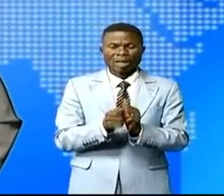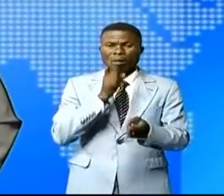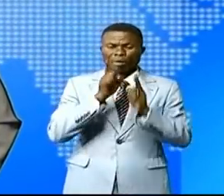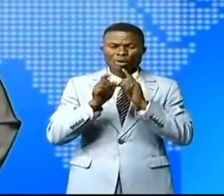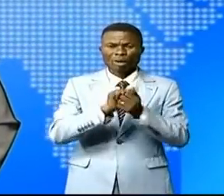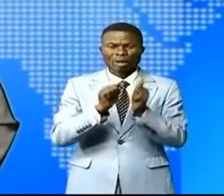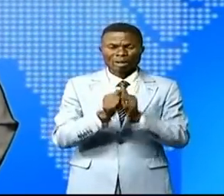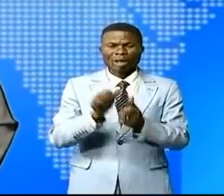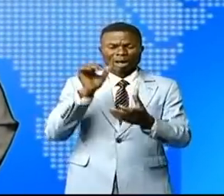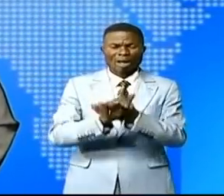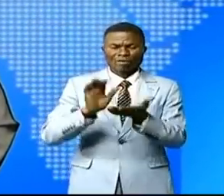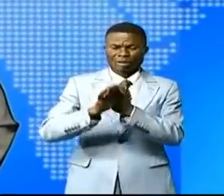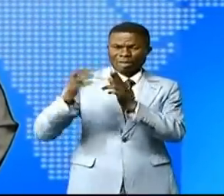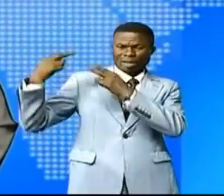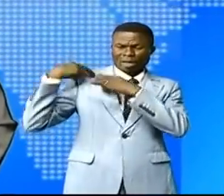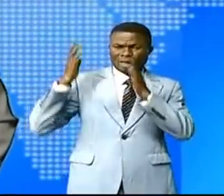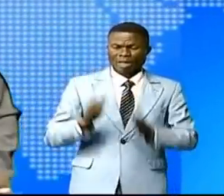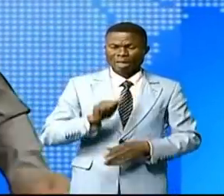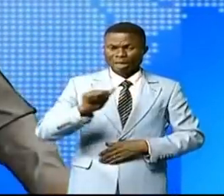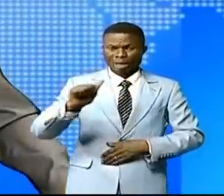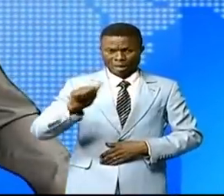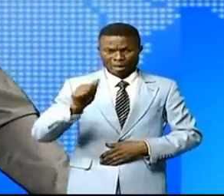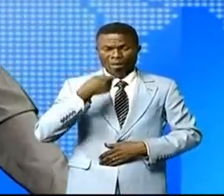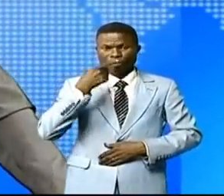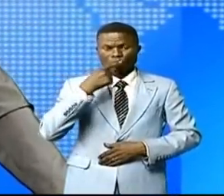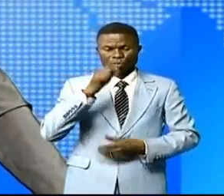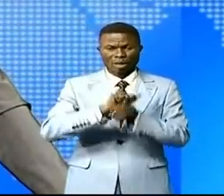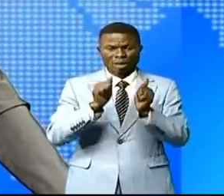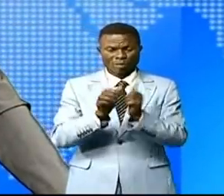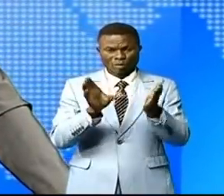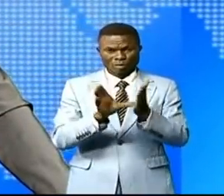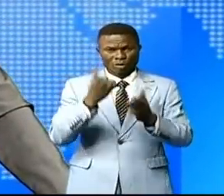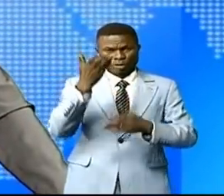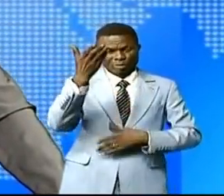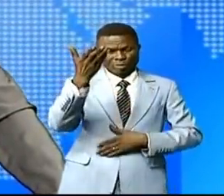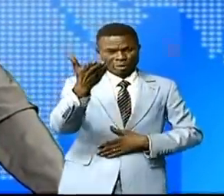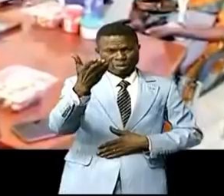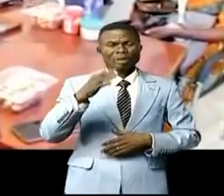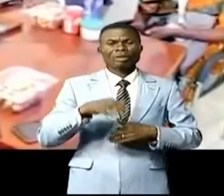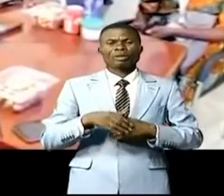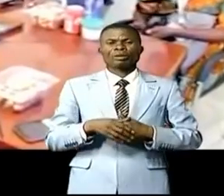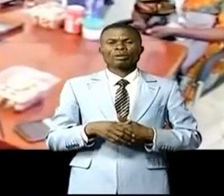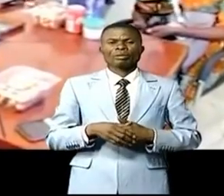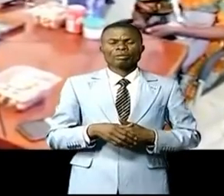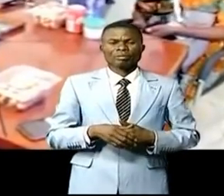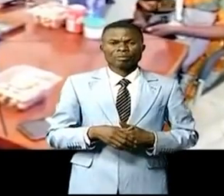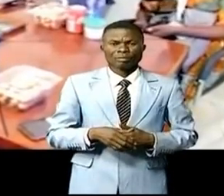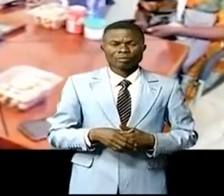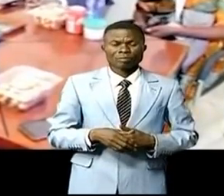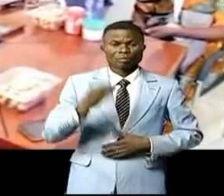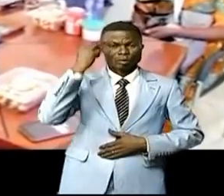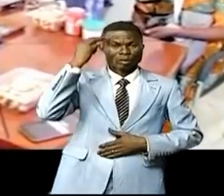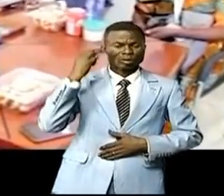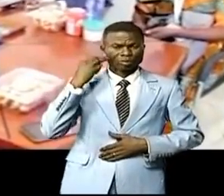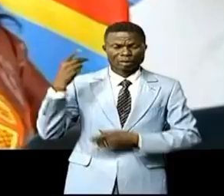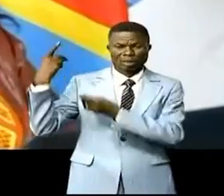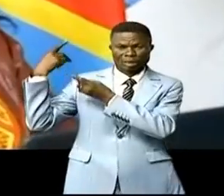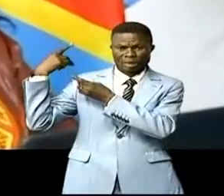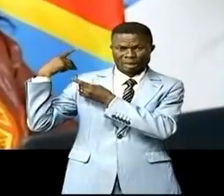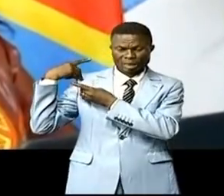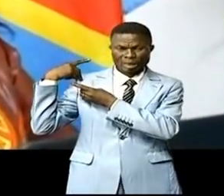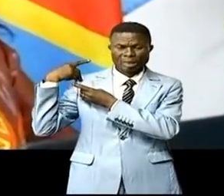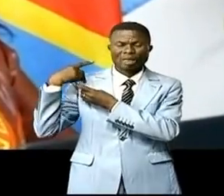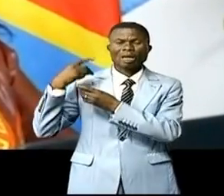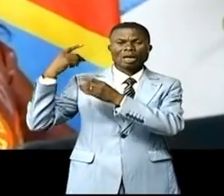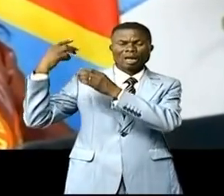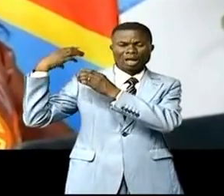l'autonomisation de la femme ont été abordées au cours de ces échanges. Betty Amani pour le reportage. La ministre déléguée en charge de personnes